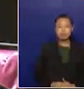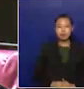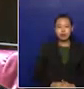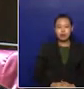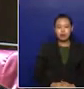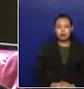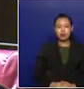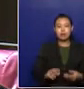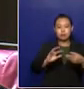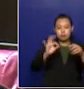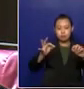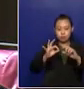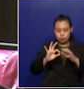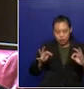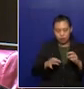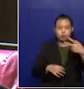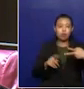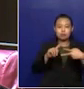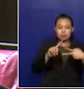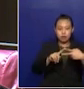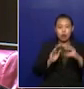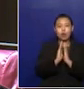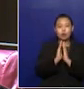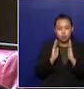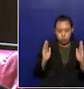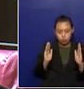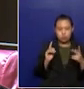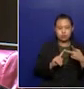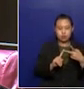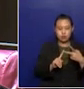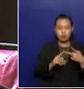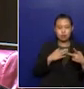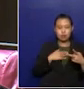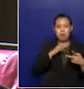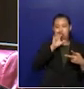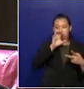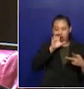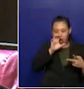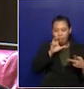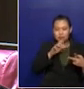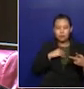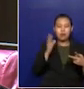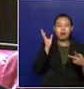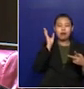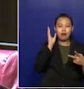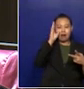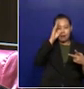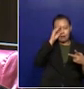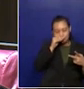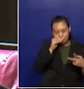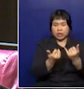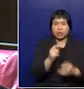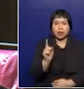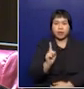คแค่นั้นนะฮะ เอาเลยครับยาวๆเลยครับ ประโยคแรกขอบคุณฮะประโยคที่2ผมจะเบ่งจนคอจะแตกถ้าท่านหลับได้ท่านเป็นมนุษย์มหัศ